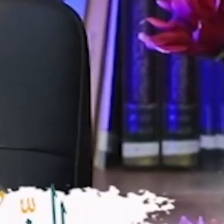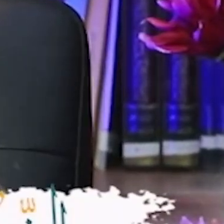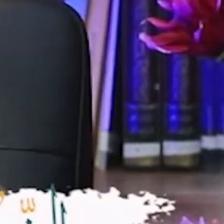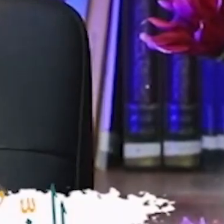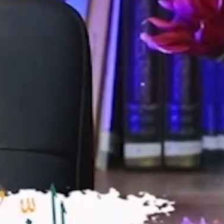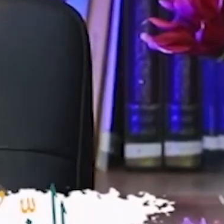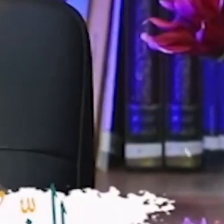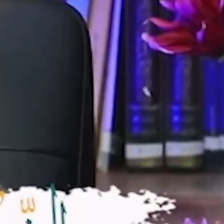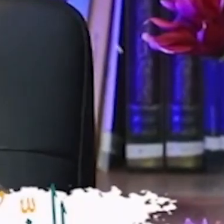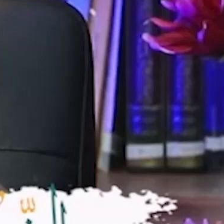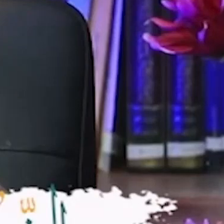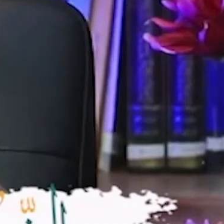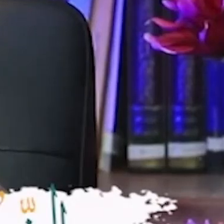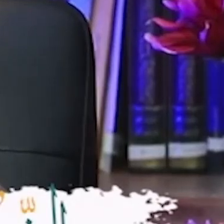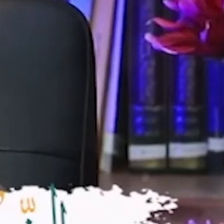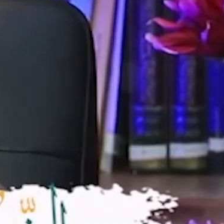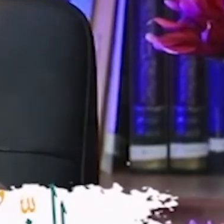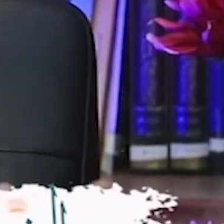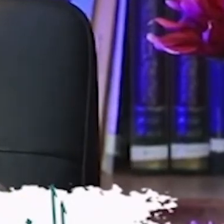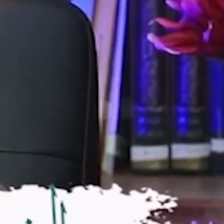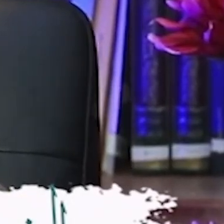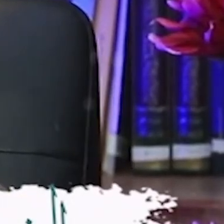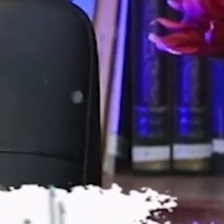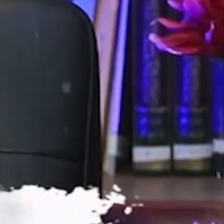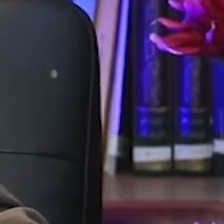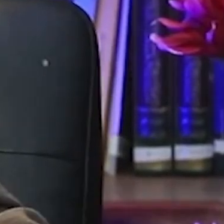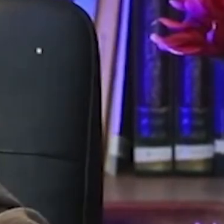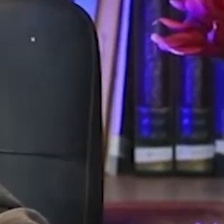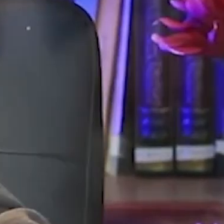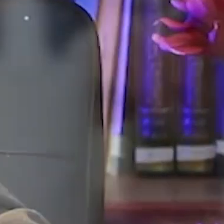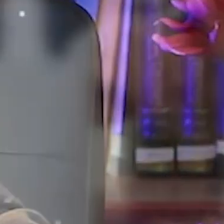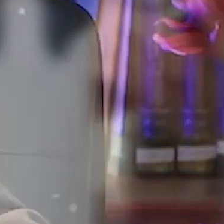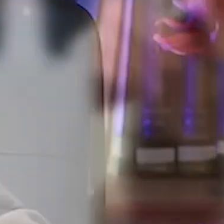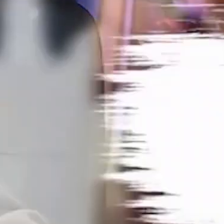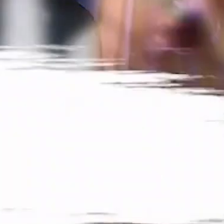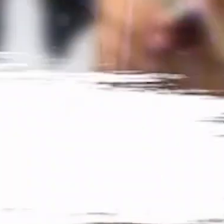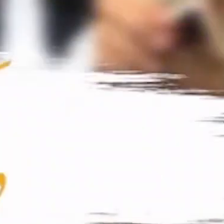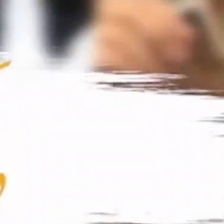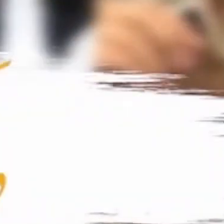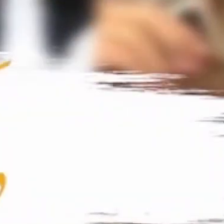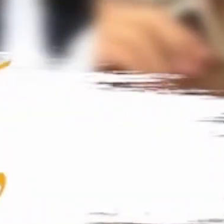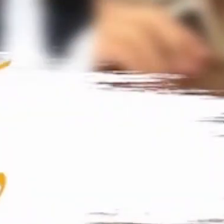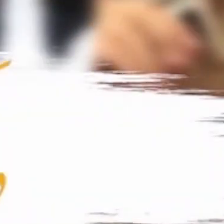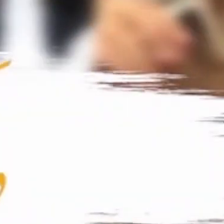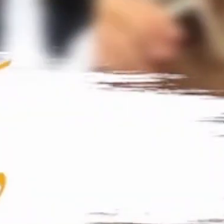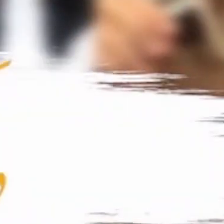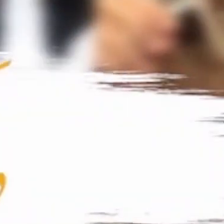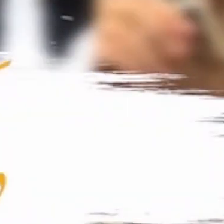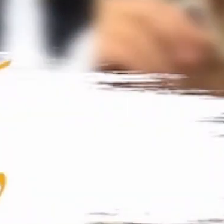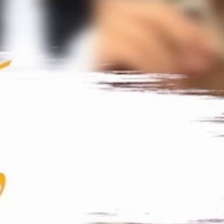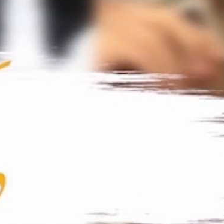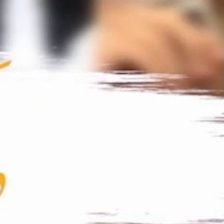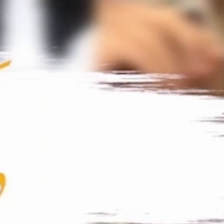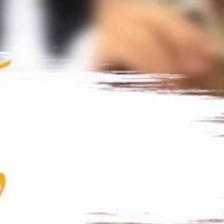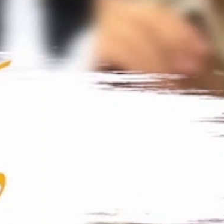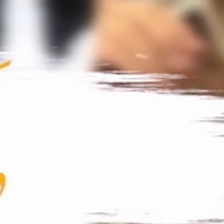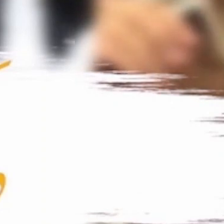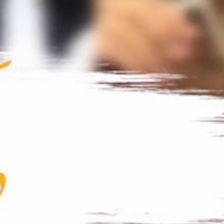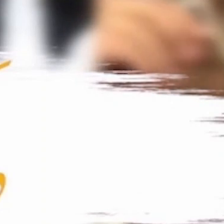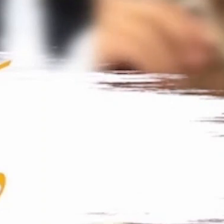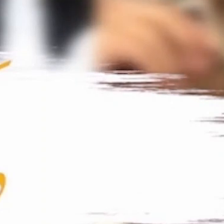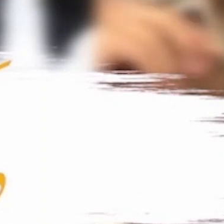الظلماء نورا لحاجتنا حبورا. السلام عليكم ورحمة الله. رجعنا بعد